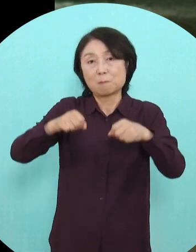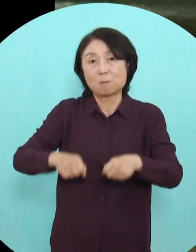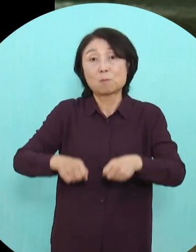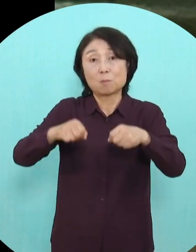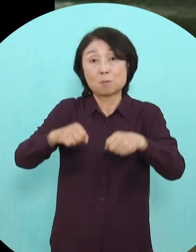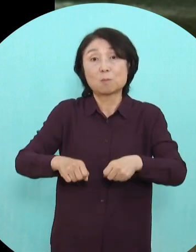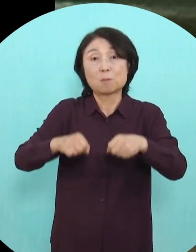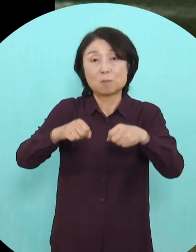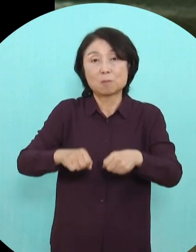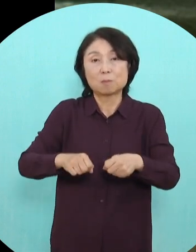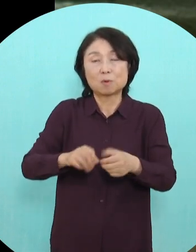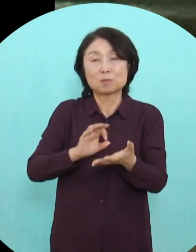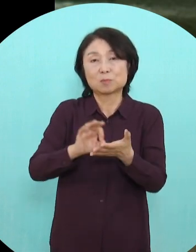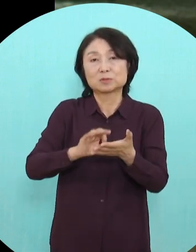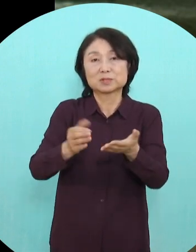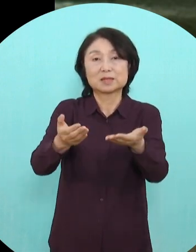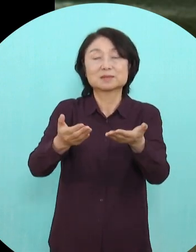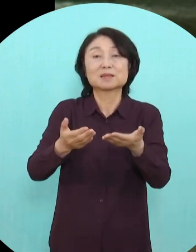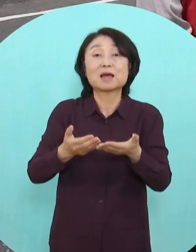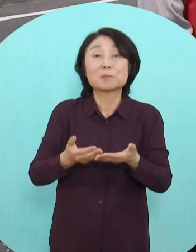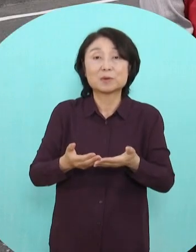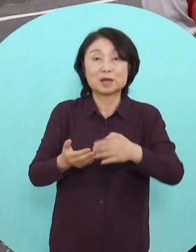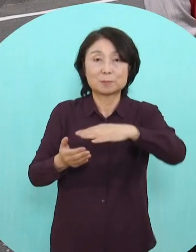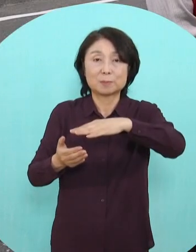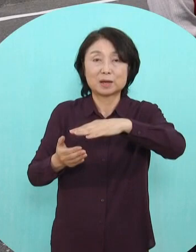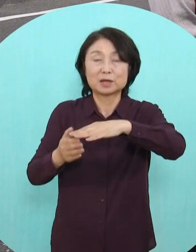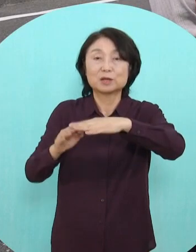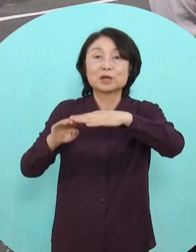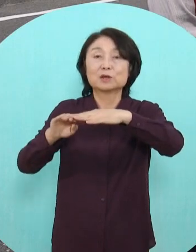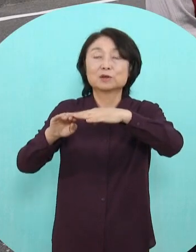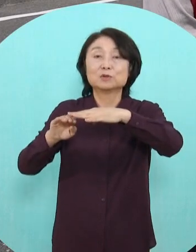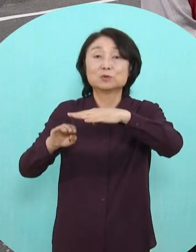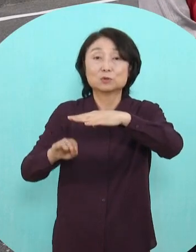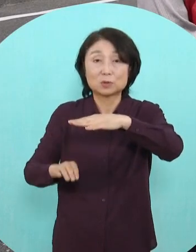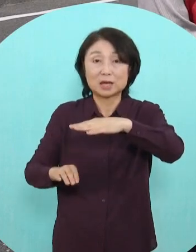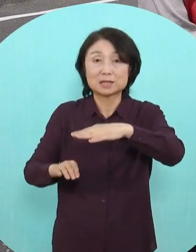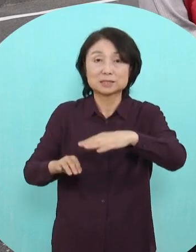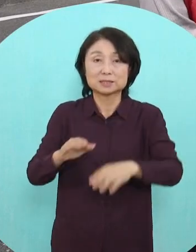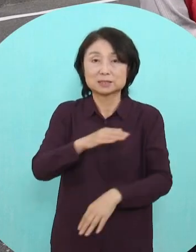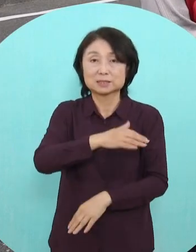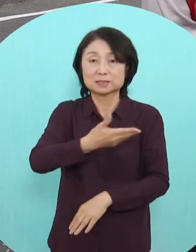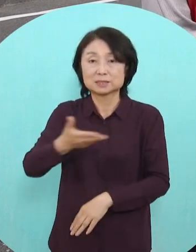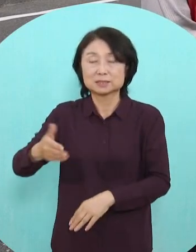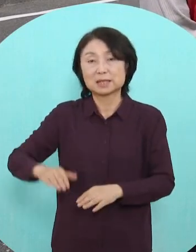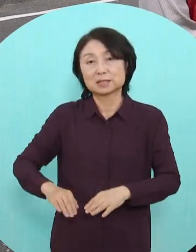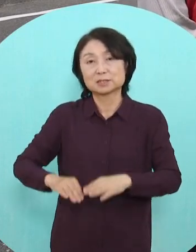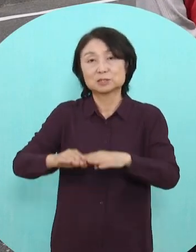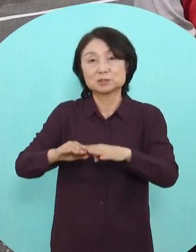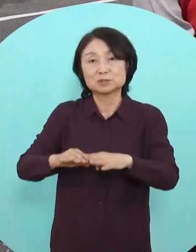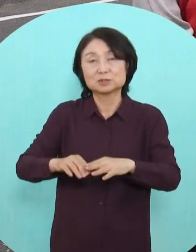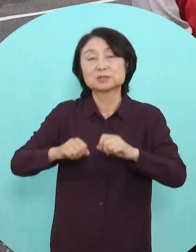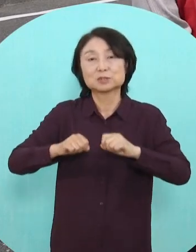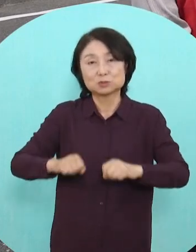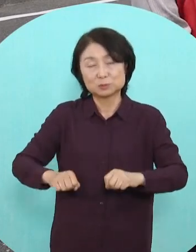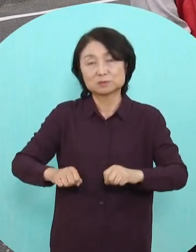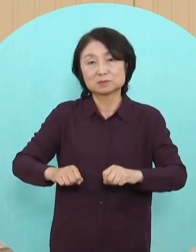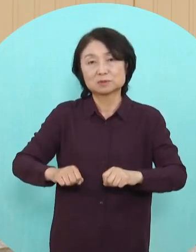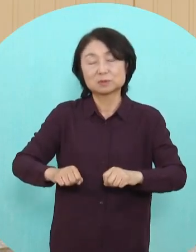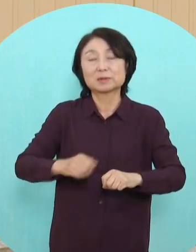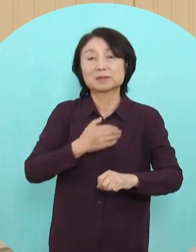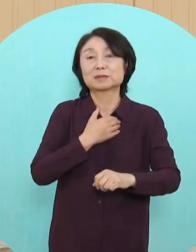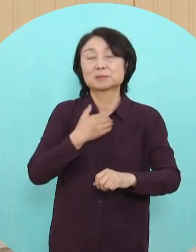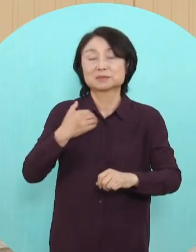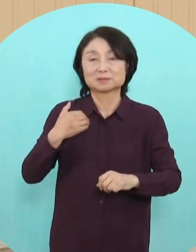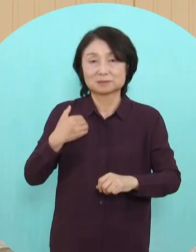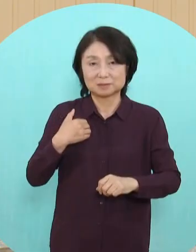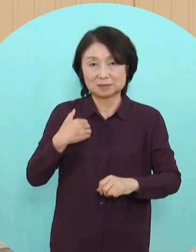なし可動式でポンプがあればですね、うん、床上にならないでですね、うん、床下で済むという可能性もありますので、うん、